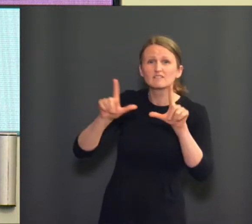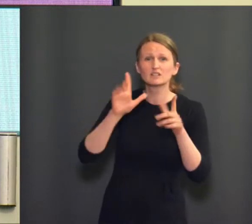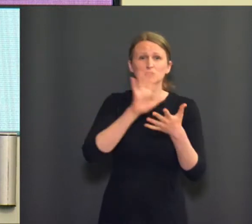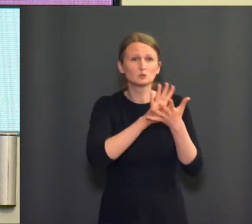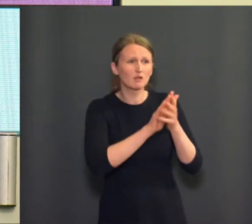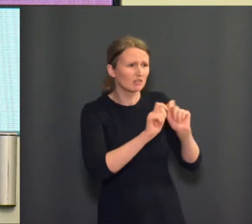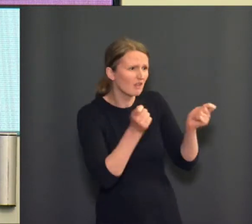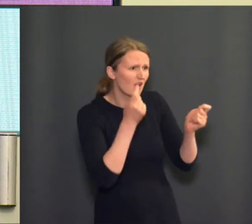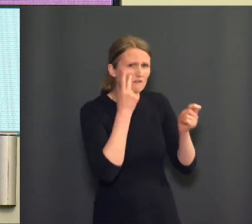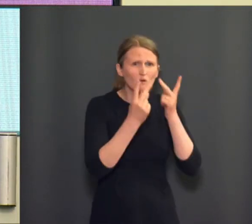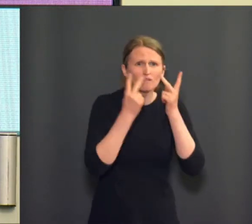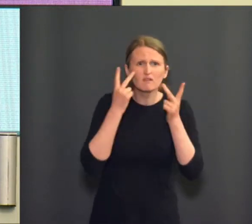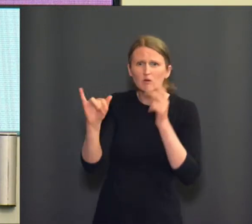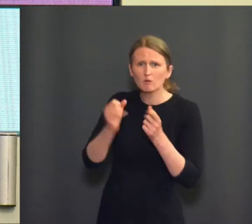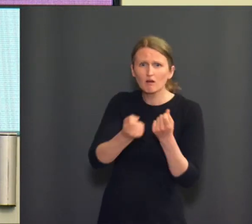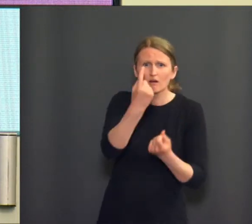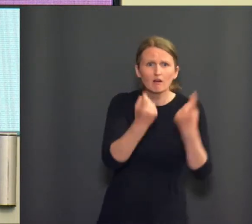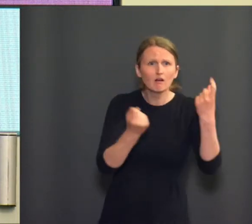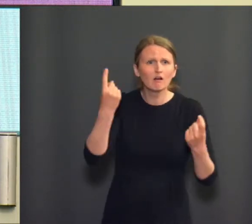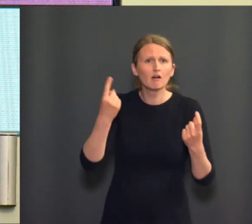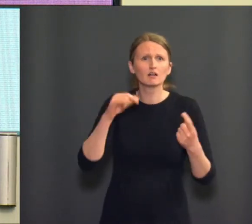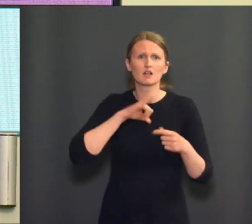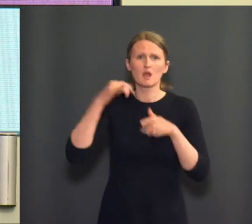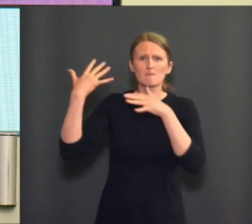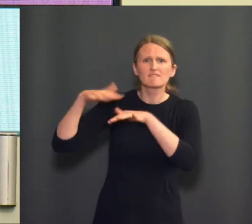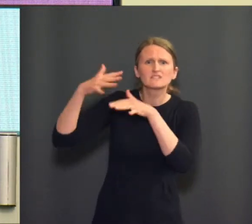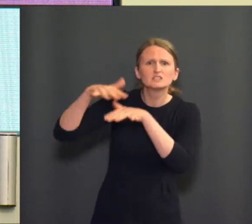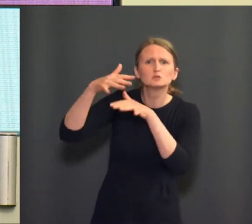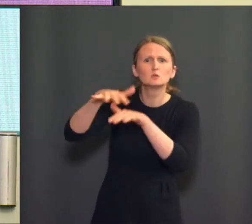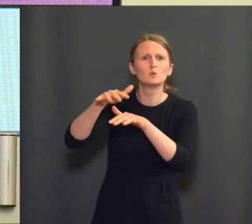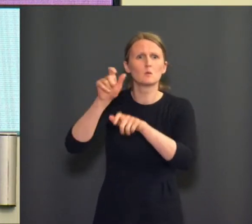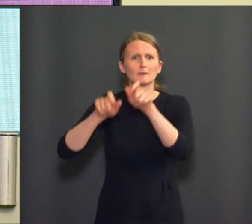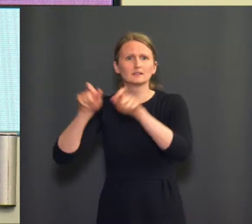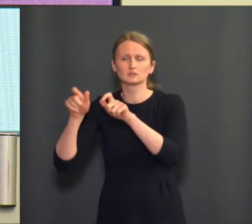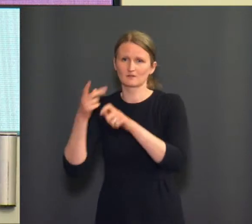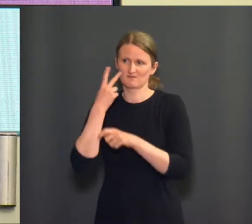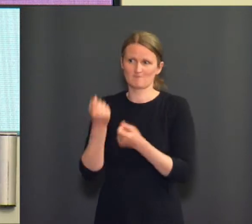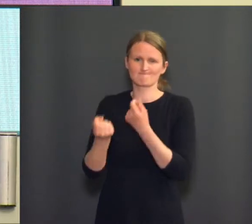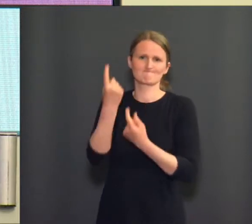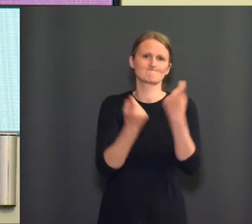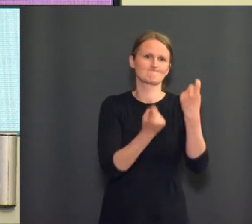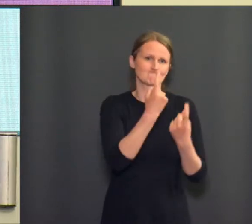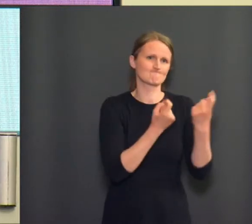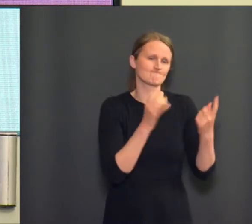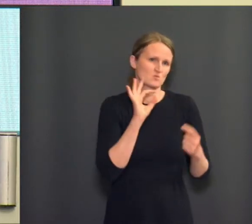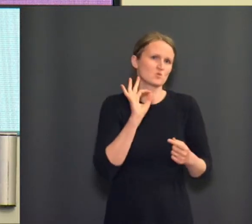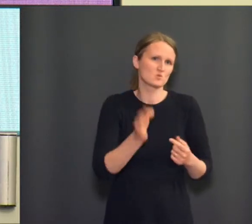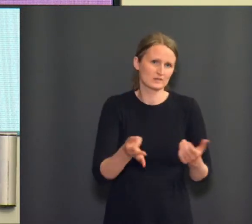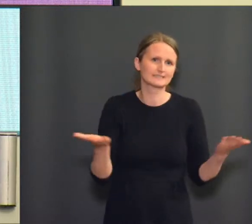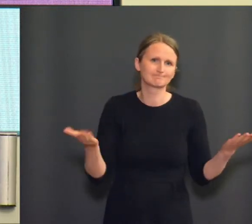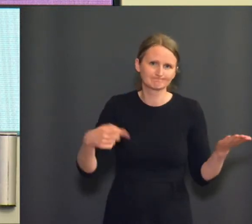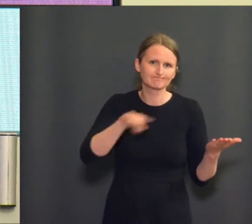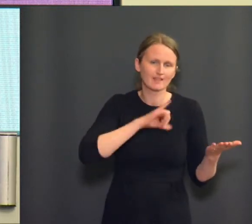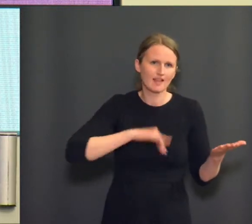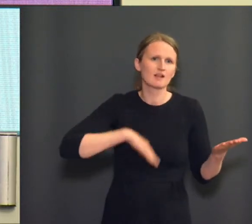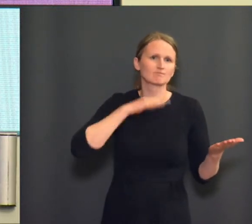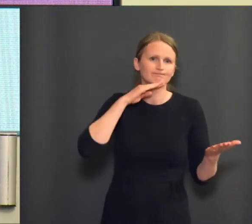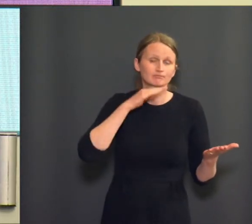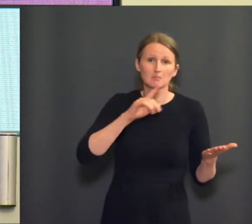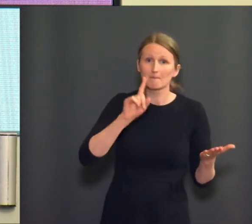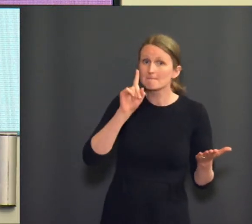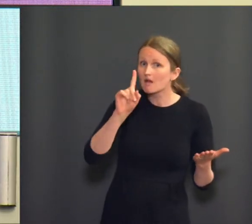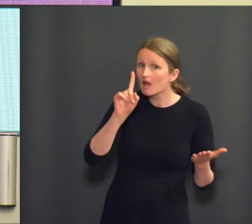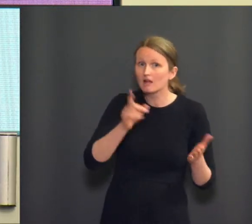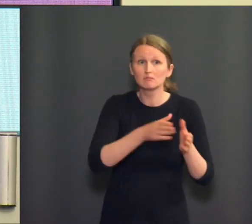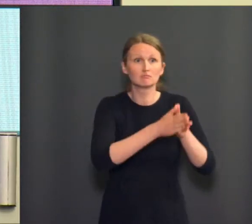dans certaines grandes manifestations. Il faut quand même souligner que la majorité de la population continue à appliquer la majorité des